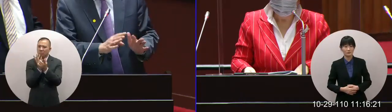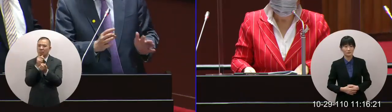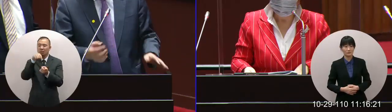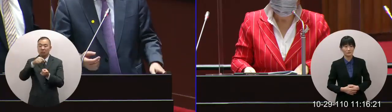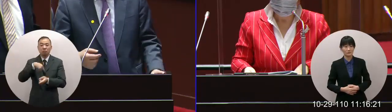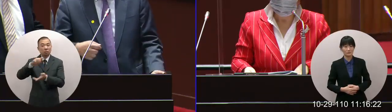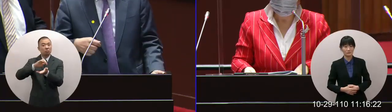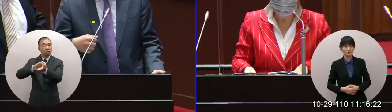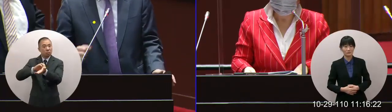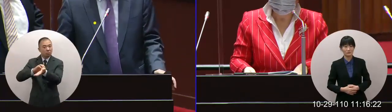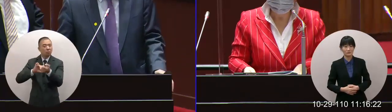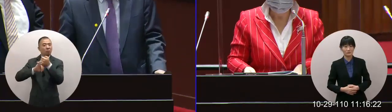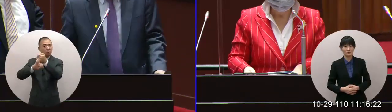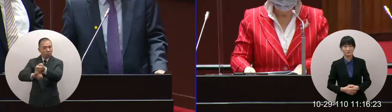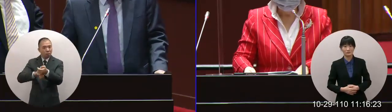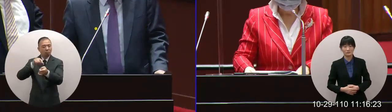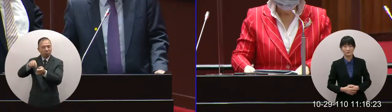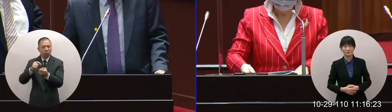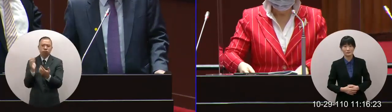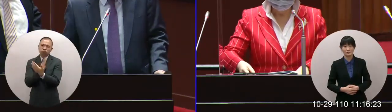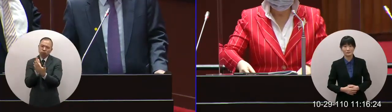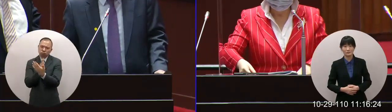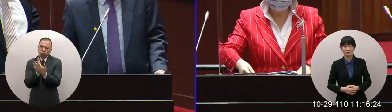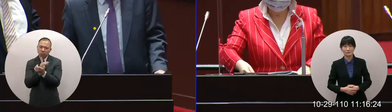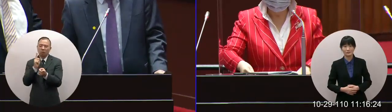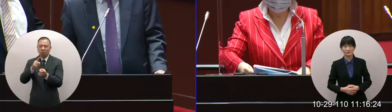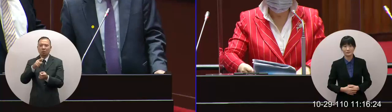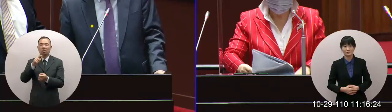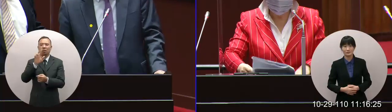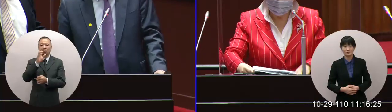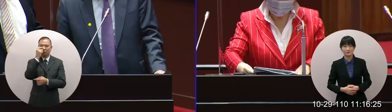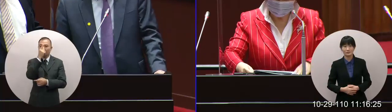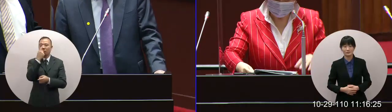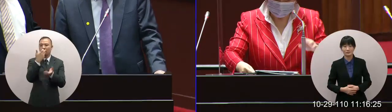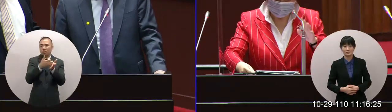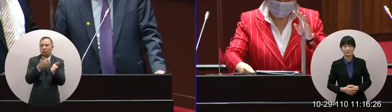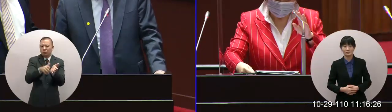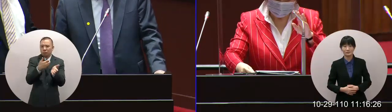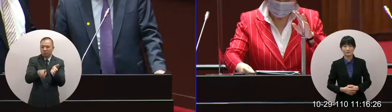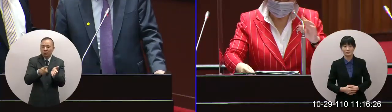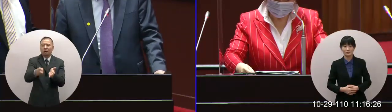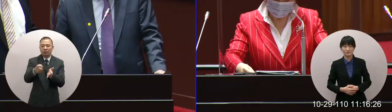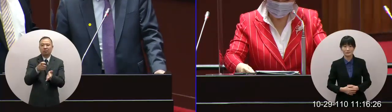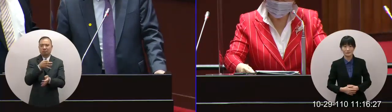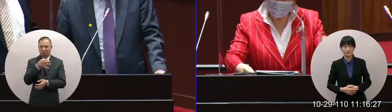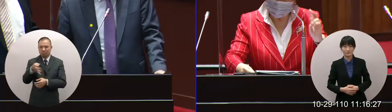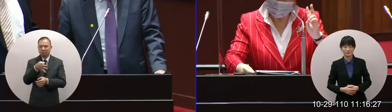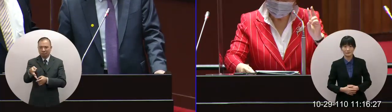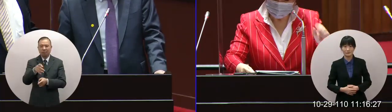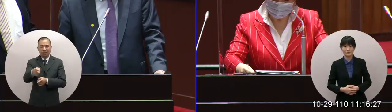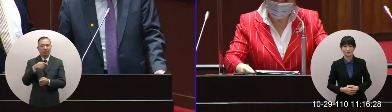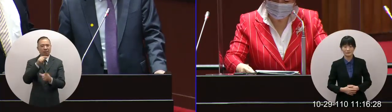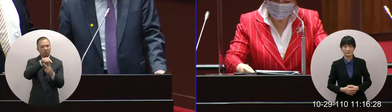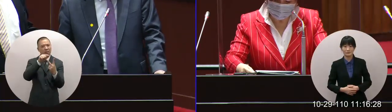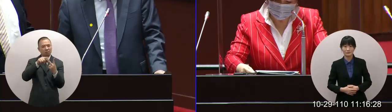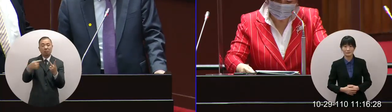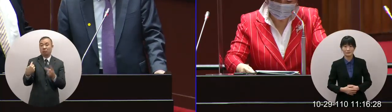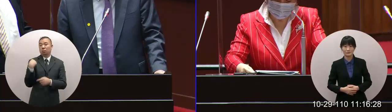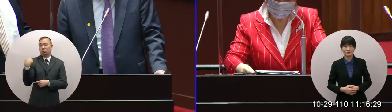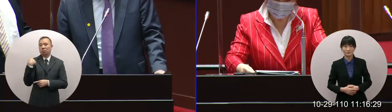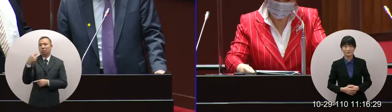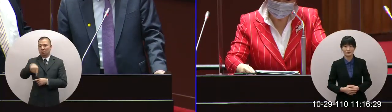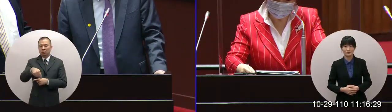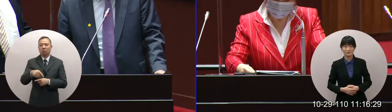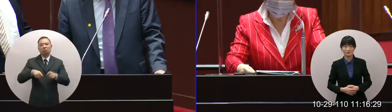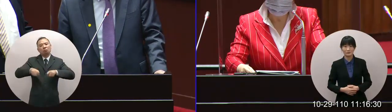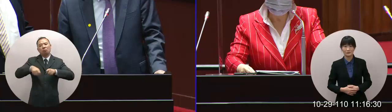他的因应，那我们会由特别预算来做因应。 好，那这两点在昨天我们都已经通过。那